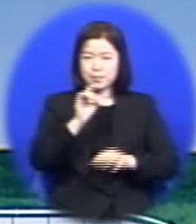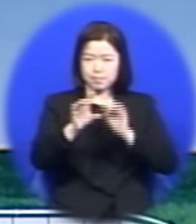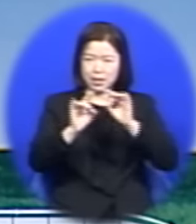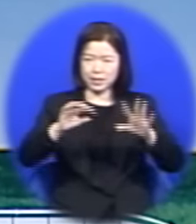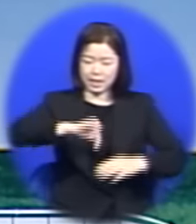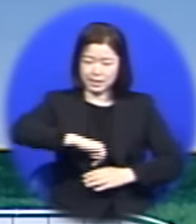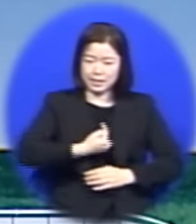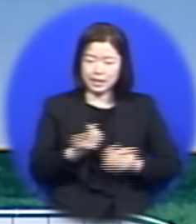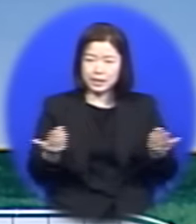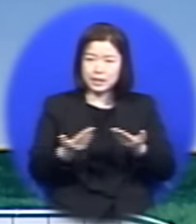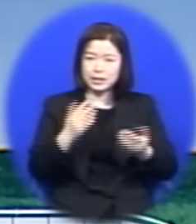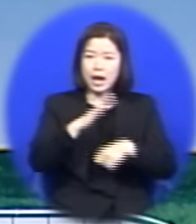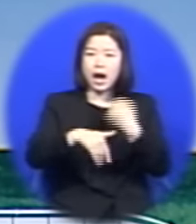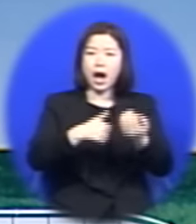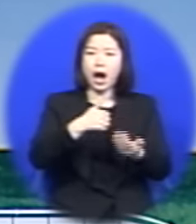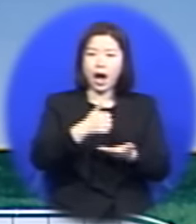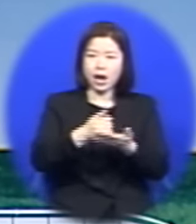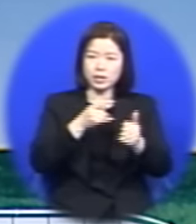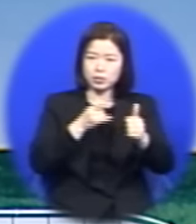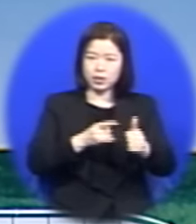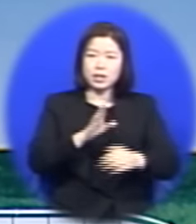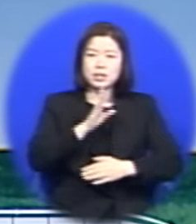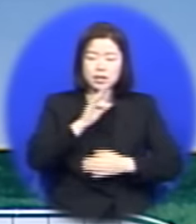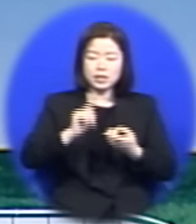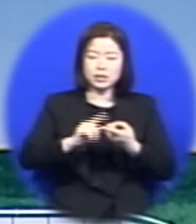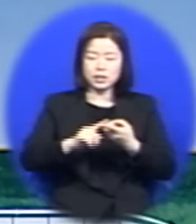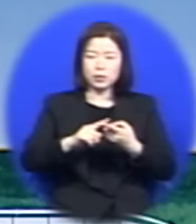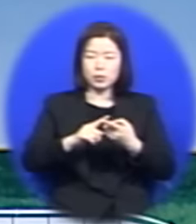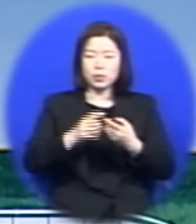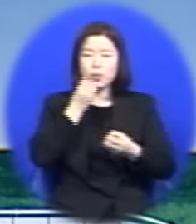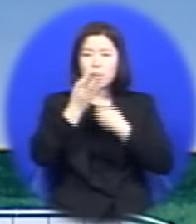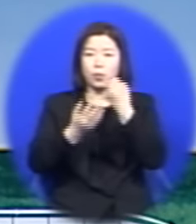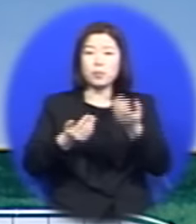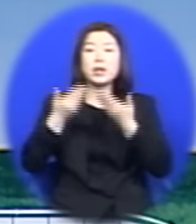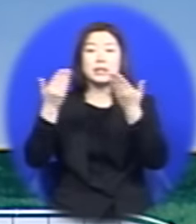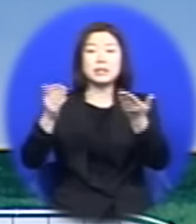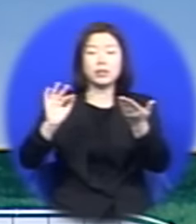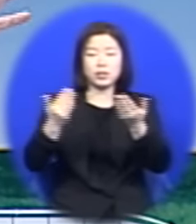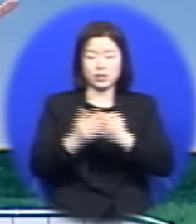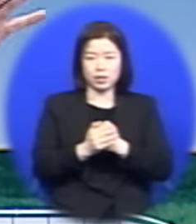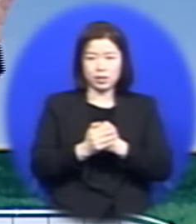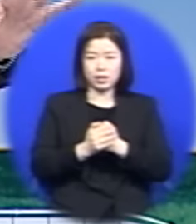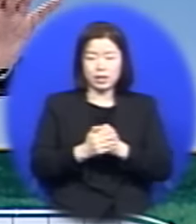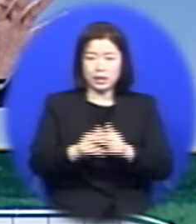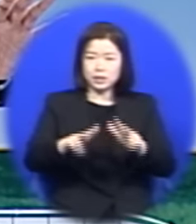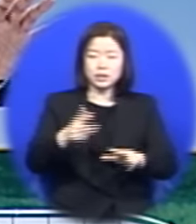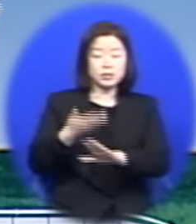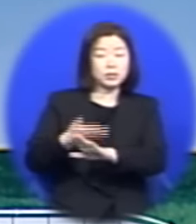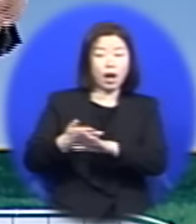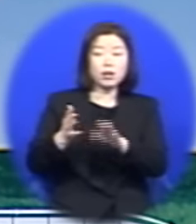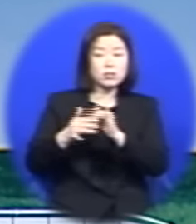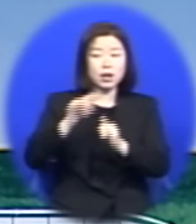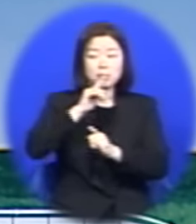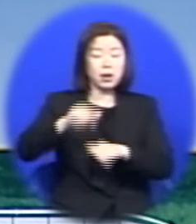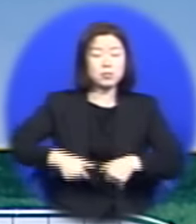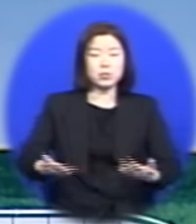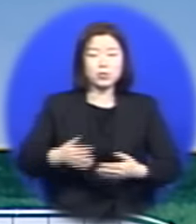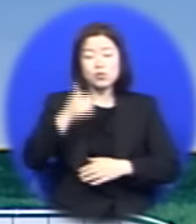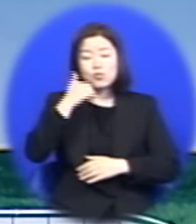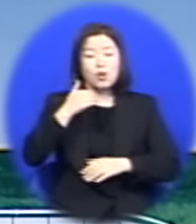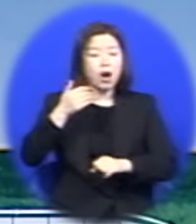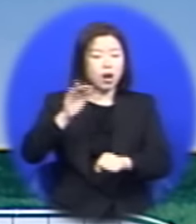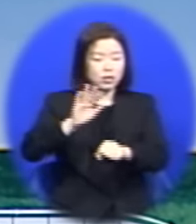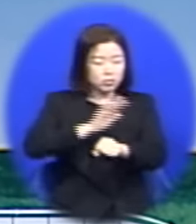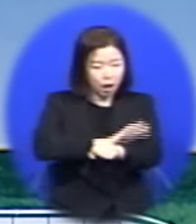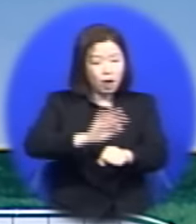자기 일을 하나님께 사실대로 아뢰어야 할 것이다. 지금 남의 이야기 할 거 없습니다. 누가 잘했냐 못했냐 할